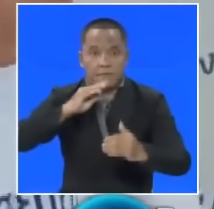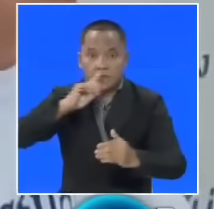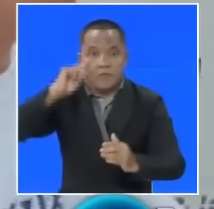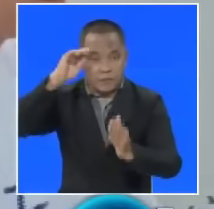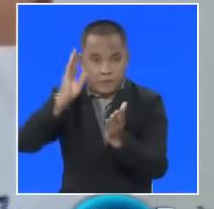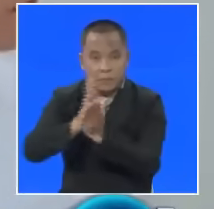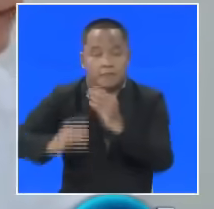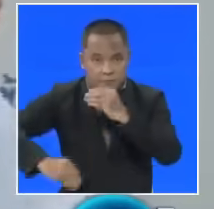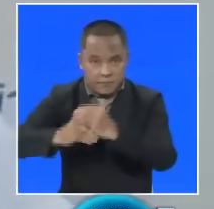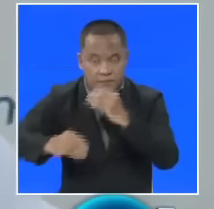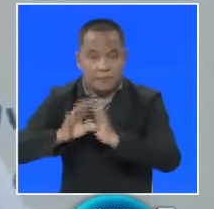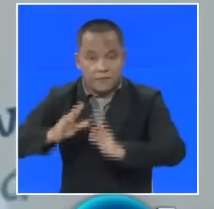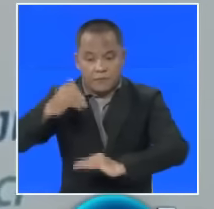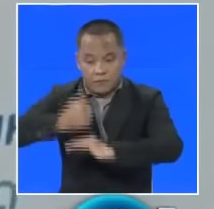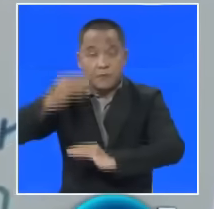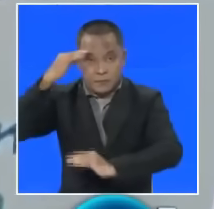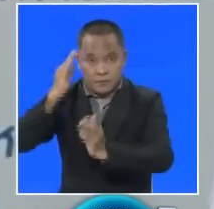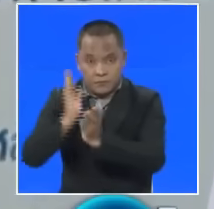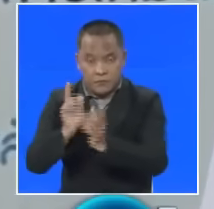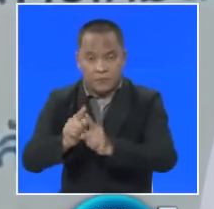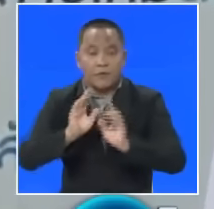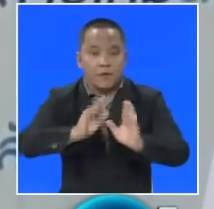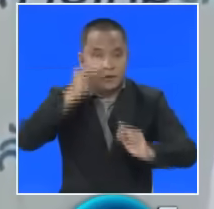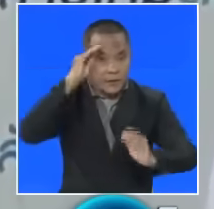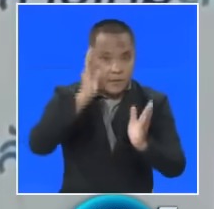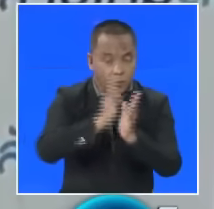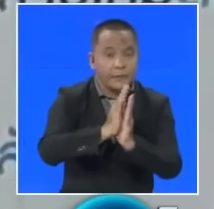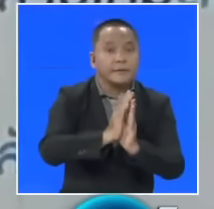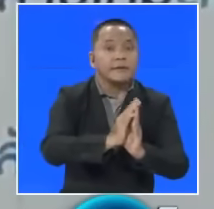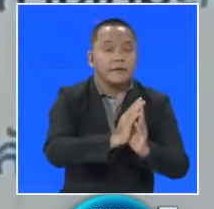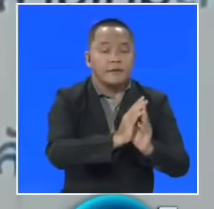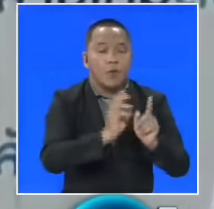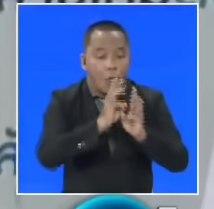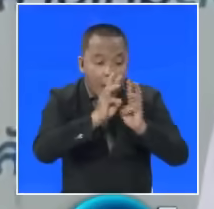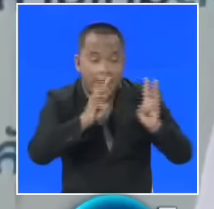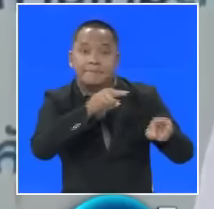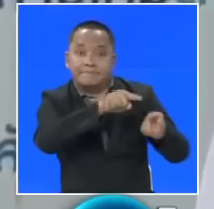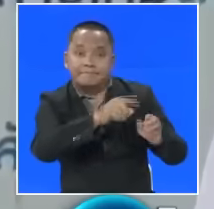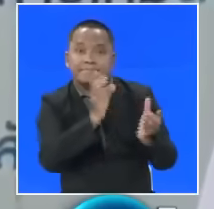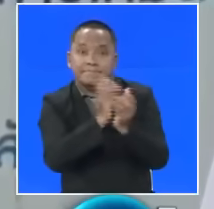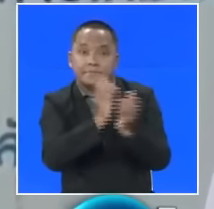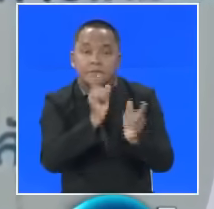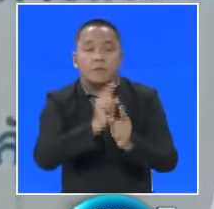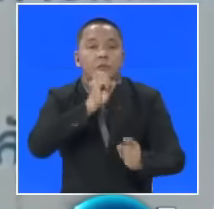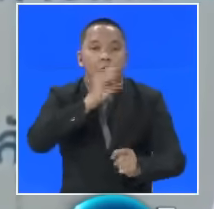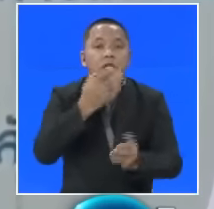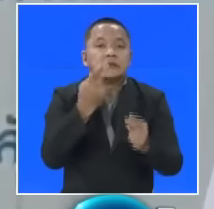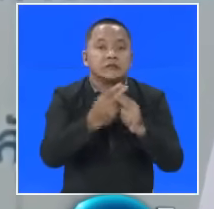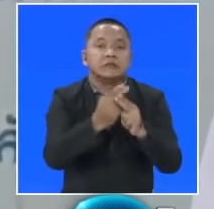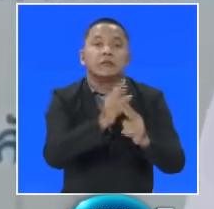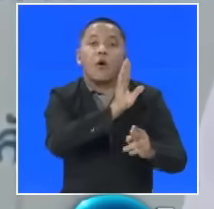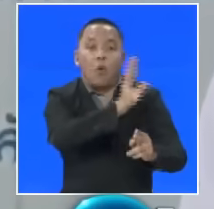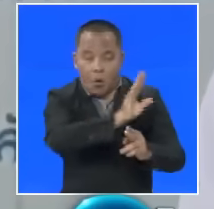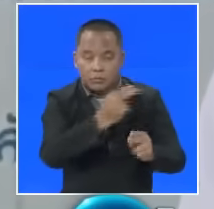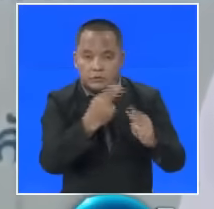น.ตลิ่งชันฝากท่านผู้กำกับตลิ่งชันด้วยแล้วก็ฝากตำรวจไซเบอร์ด้วยคือไอ้เว็บนี้มันอ้างชื่อพวกท่านทั้งหม